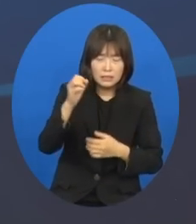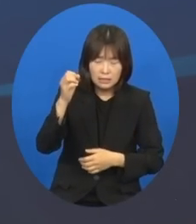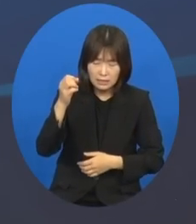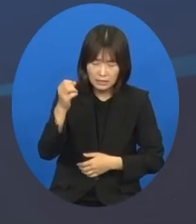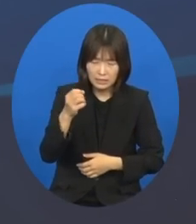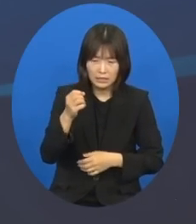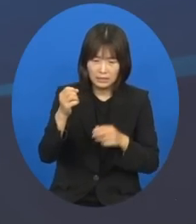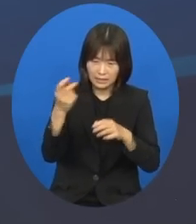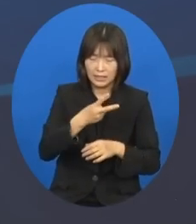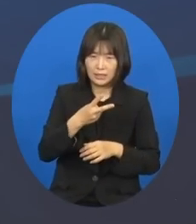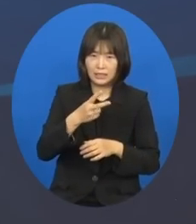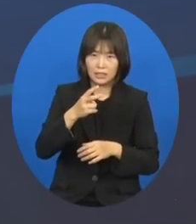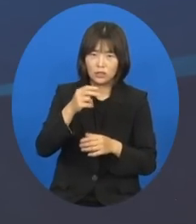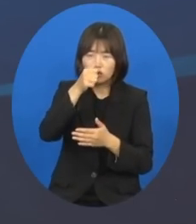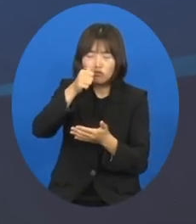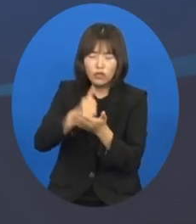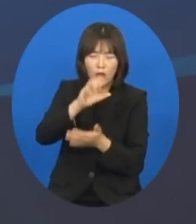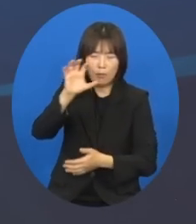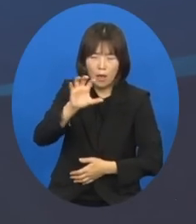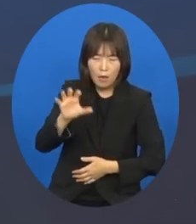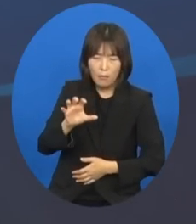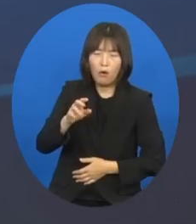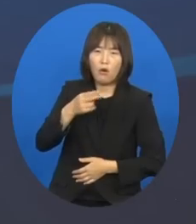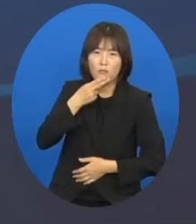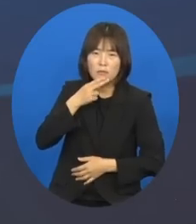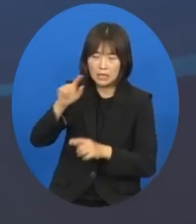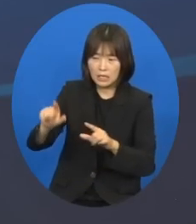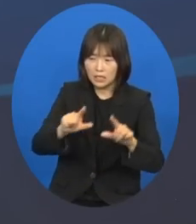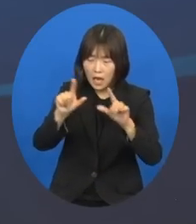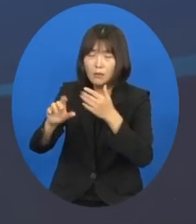하도록 잘 살면 되는 것이니 하나님이